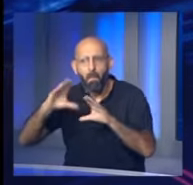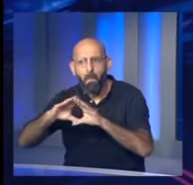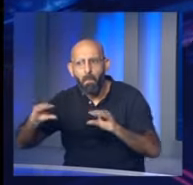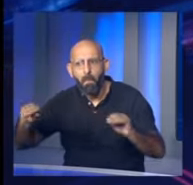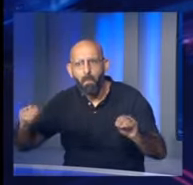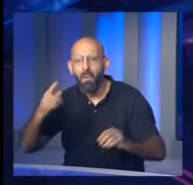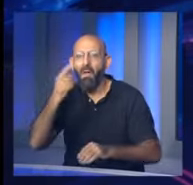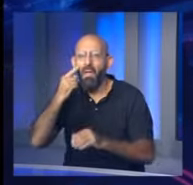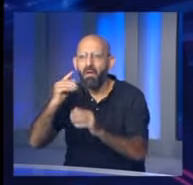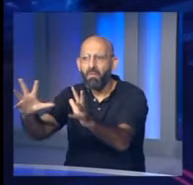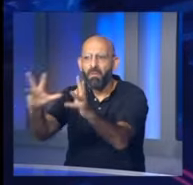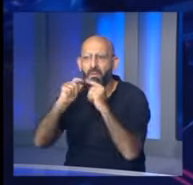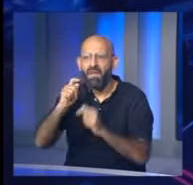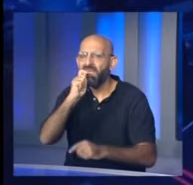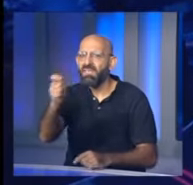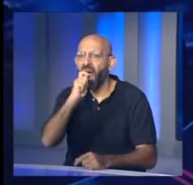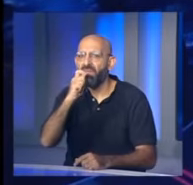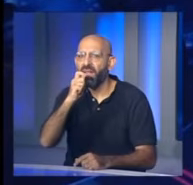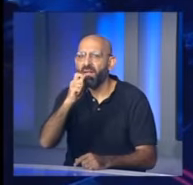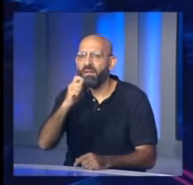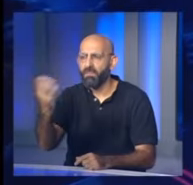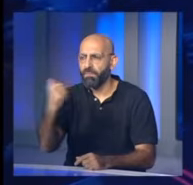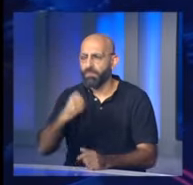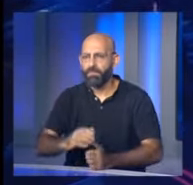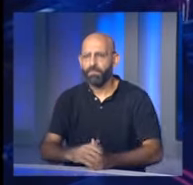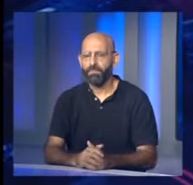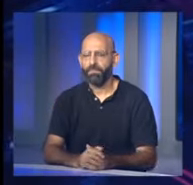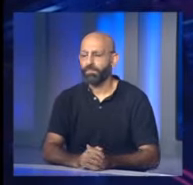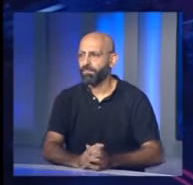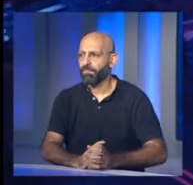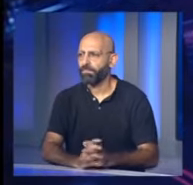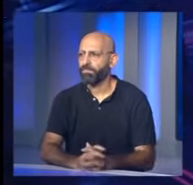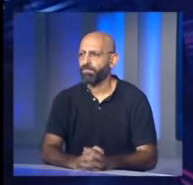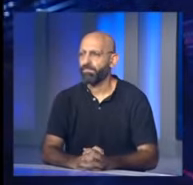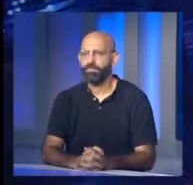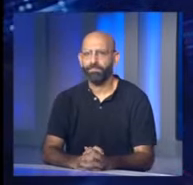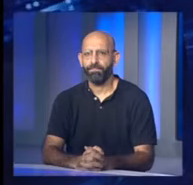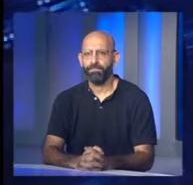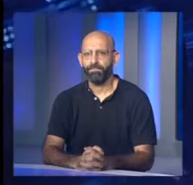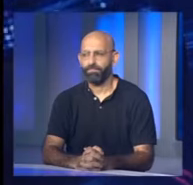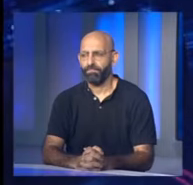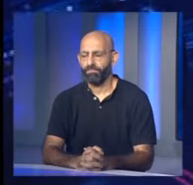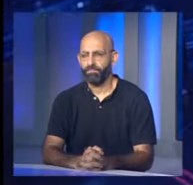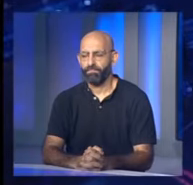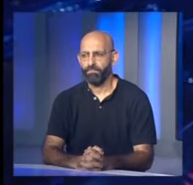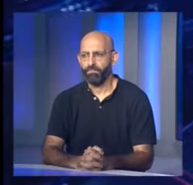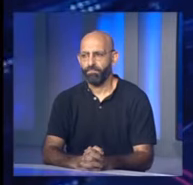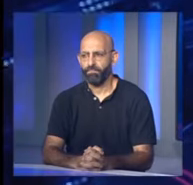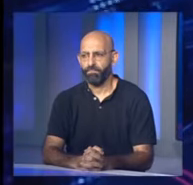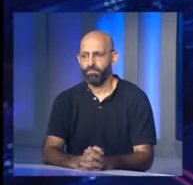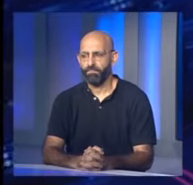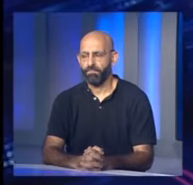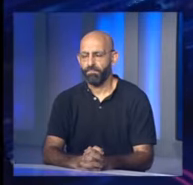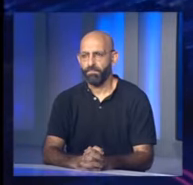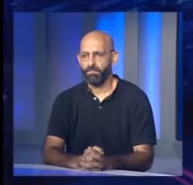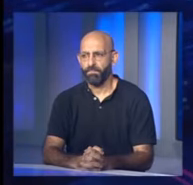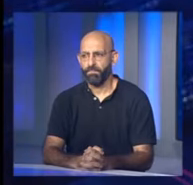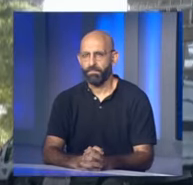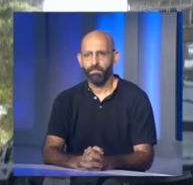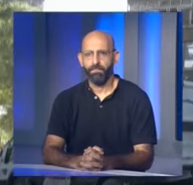خمس ليله امس اقدم العدو الاسرائيلي على عدوان